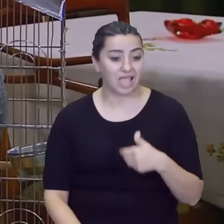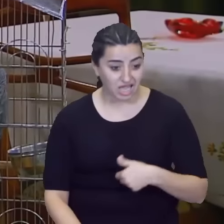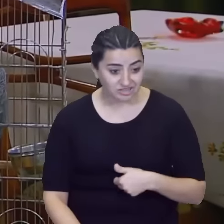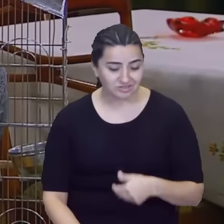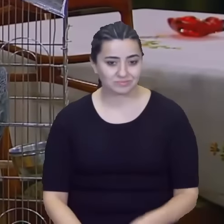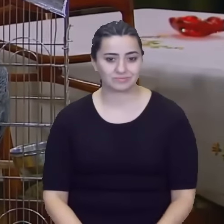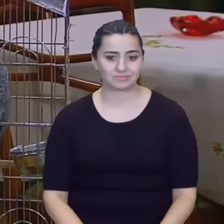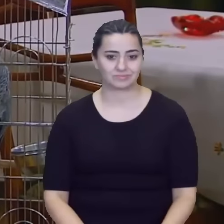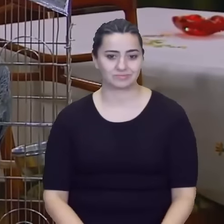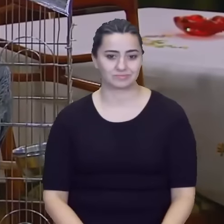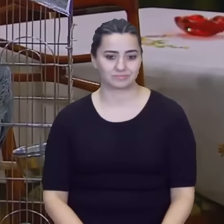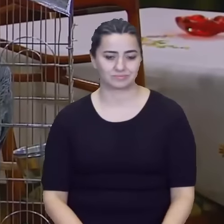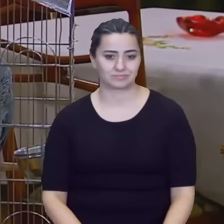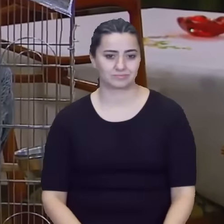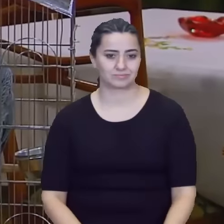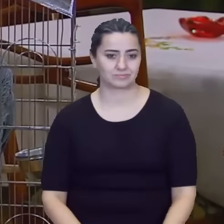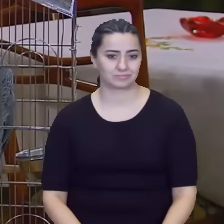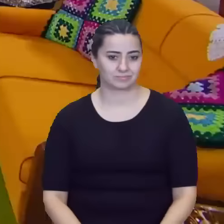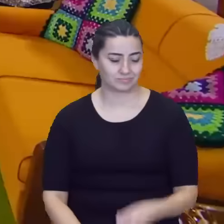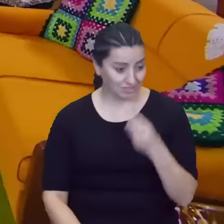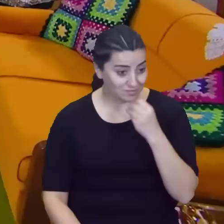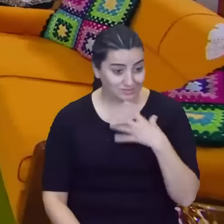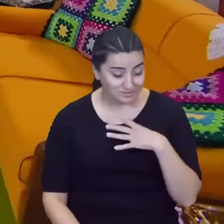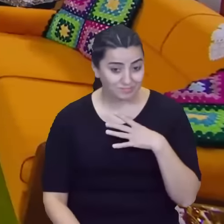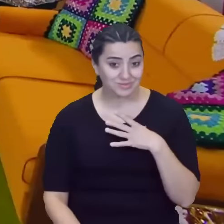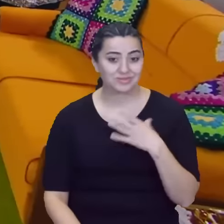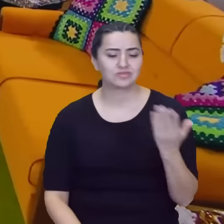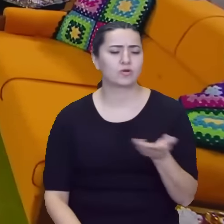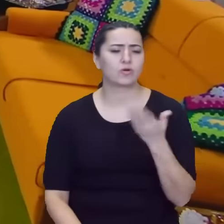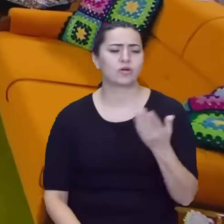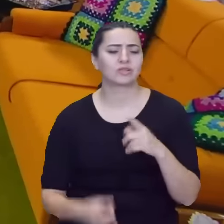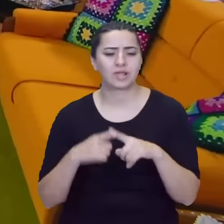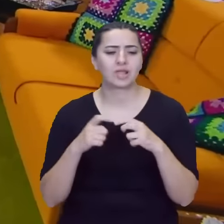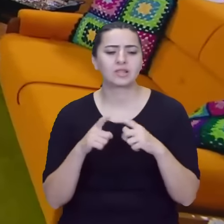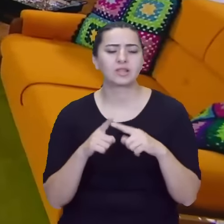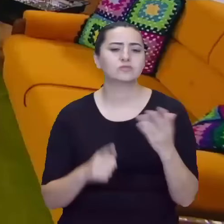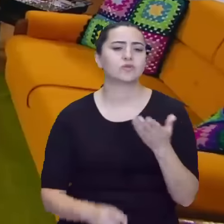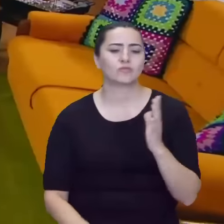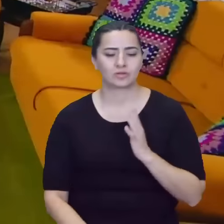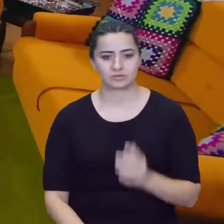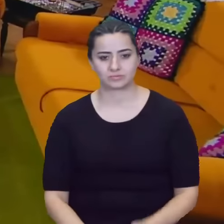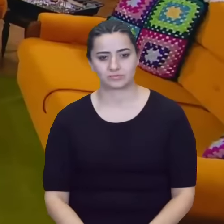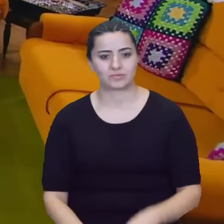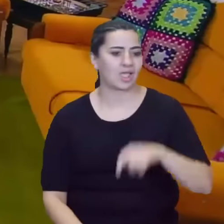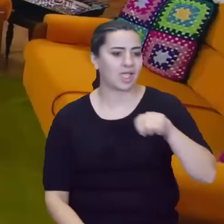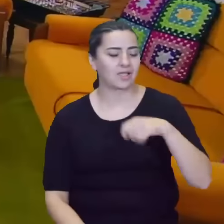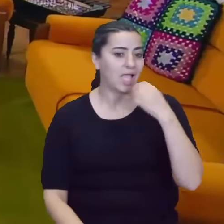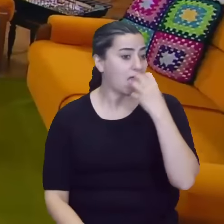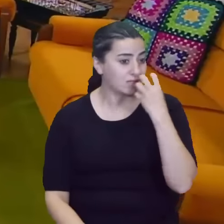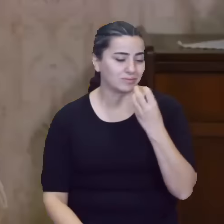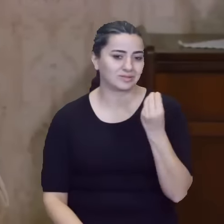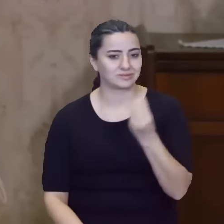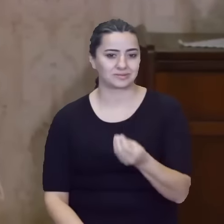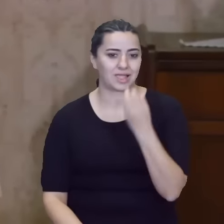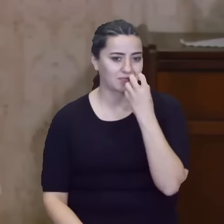acıktı mı? Ha? Hadi ben sana bir şeyler getireyim de ye. Daha yayına çok var. Elma getir, ablası elma seviyor.